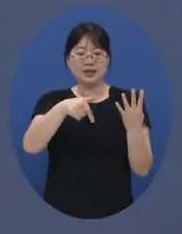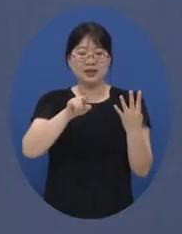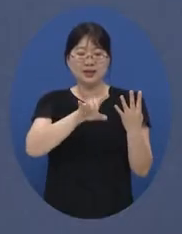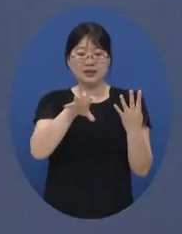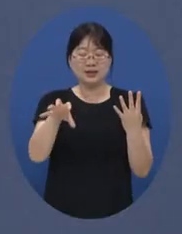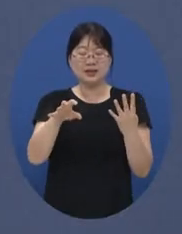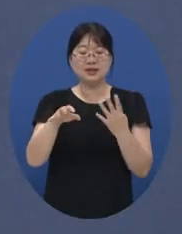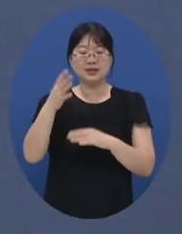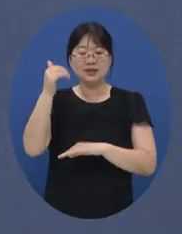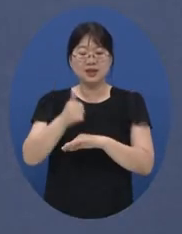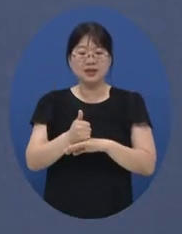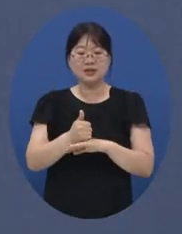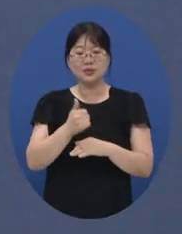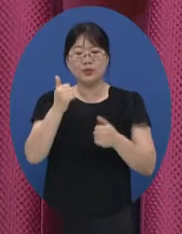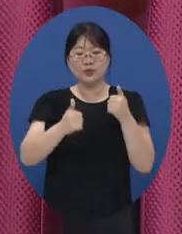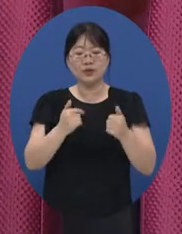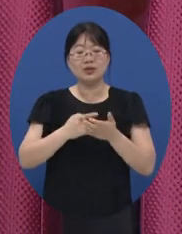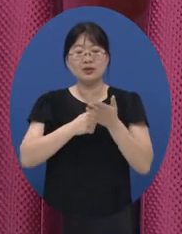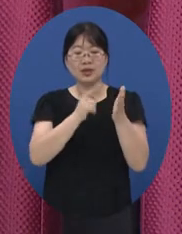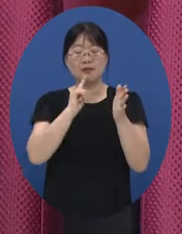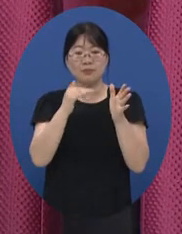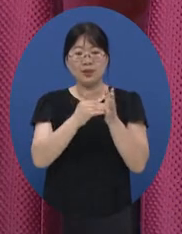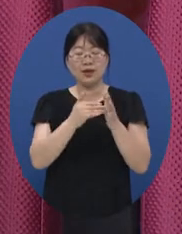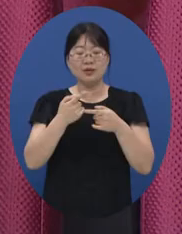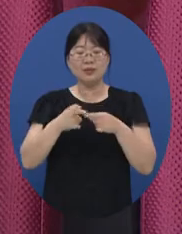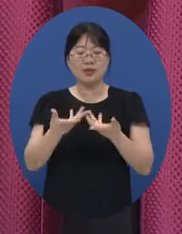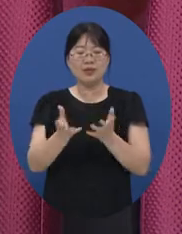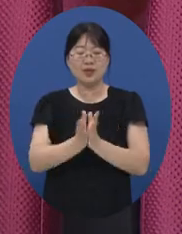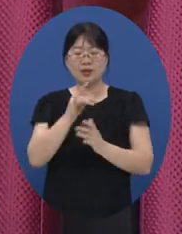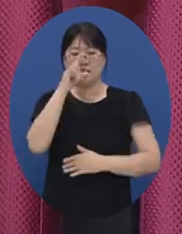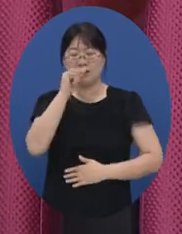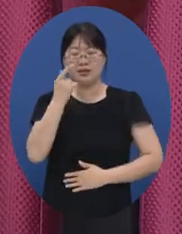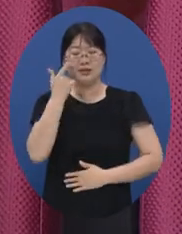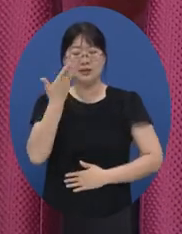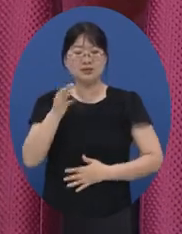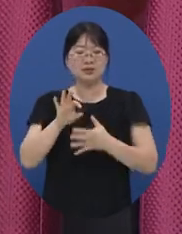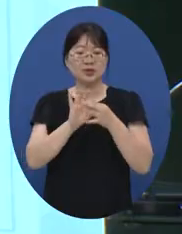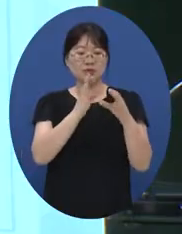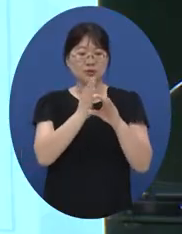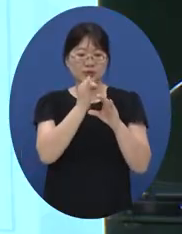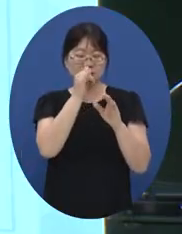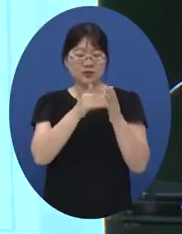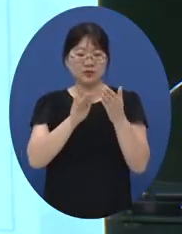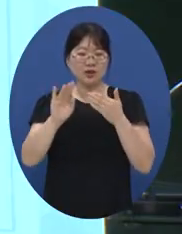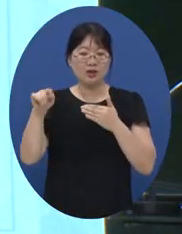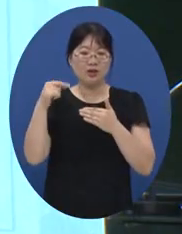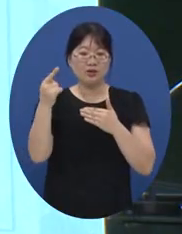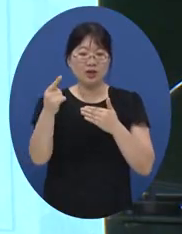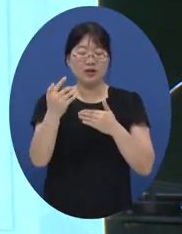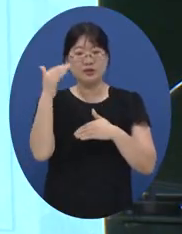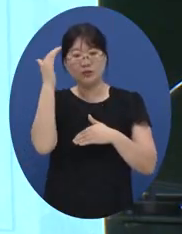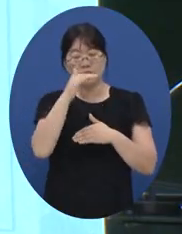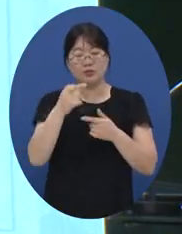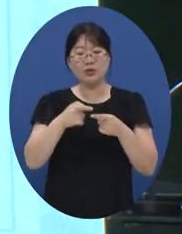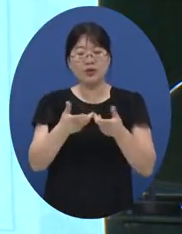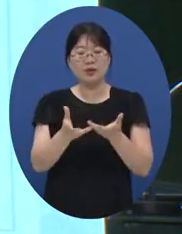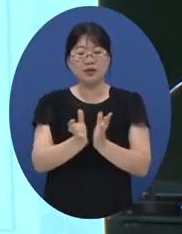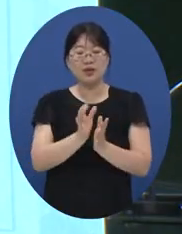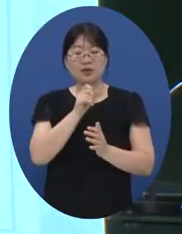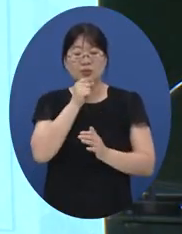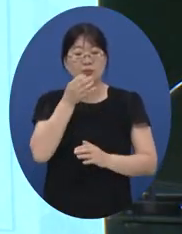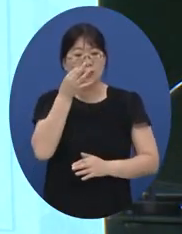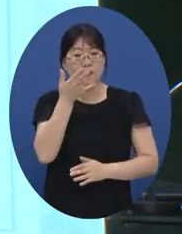최종 오디션에 참가했습니다. 평가단의 날카로운 질문이 이어지고 곧이어 청중평가단의